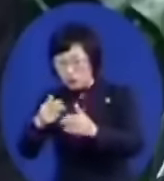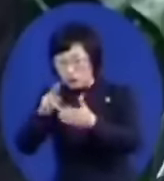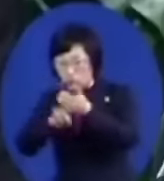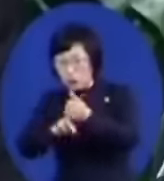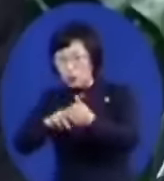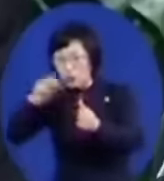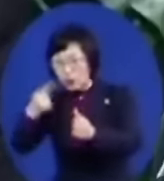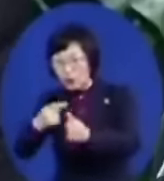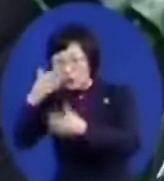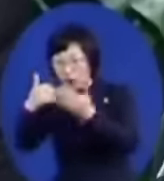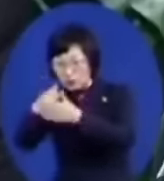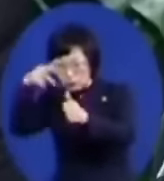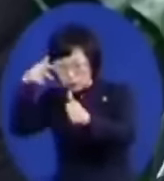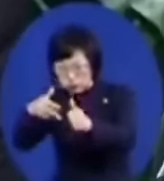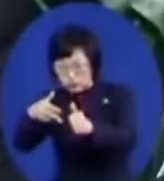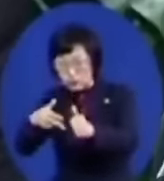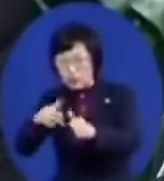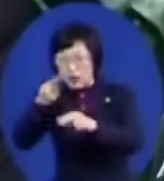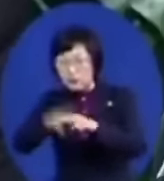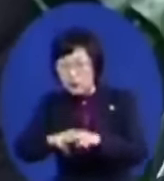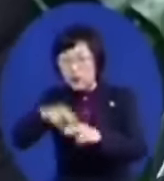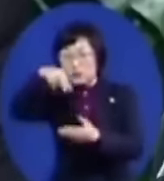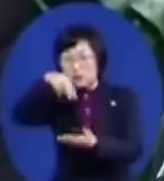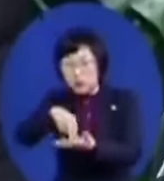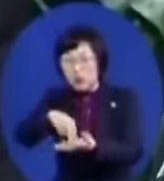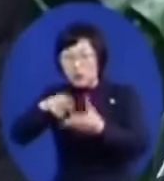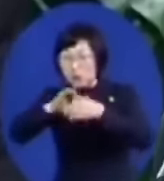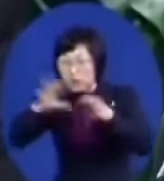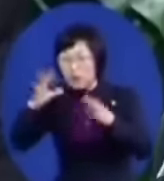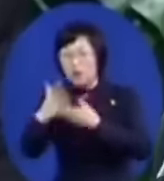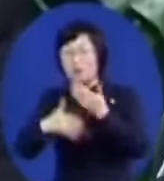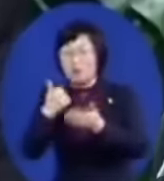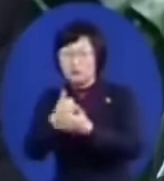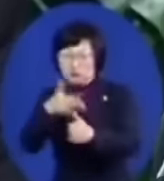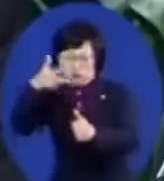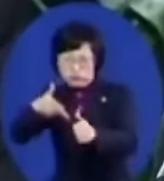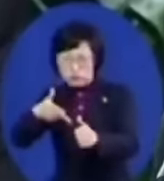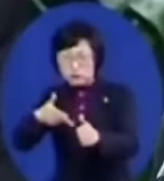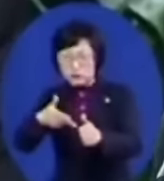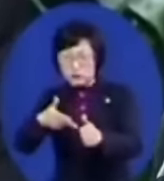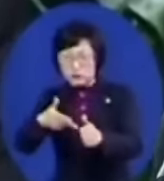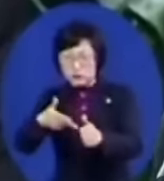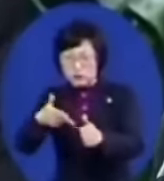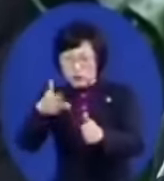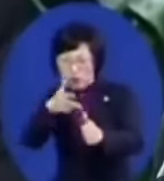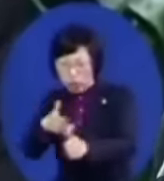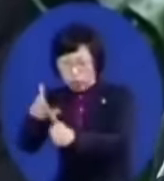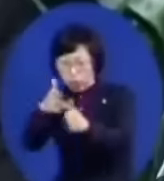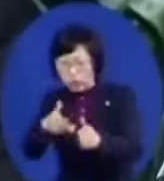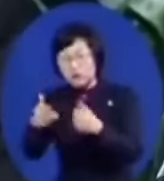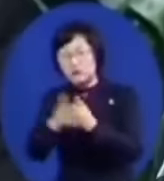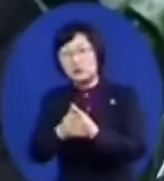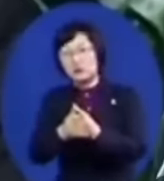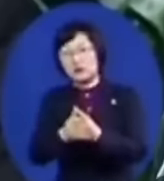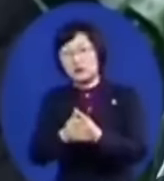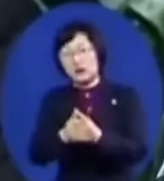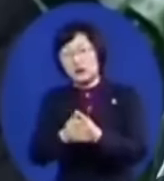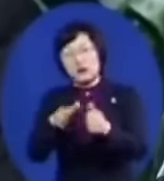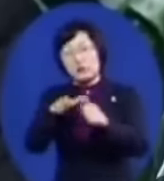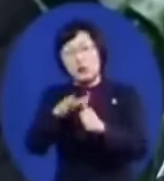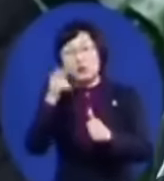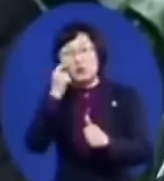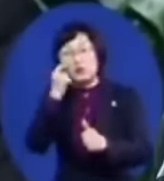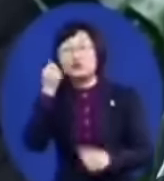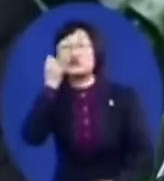있고, 앉아도 그분이 보고 서도 그분이 보아서 그 눈을 피하지 못해서 산채로 가져왔습니다. 그분이